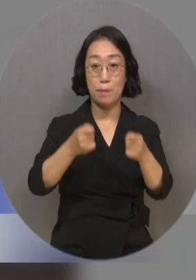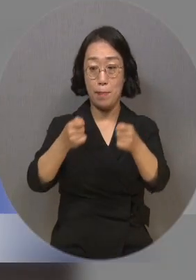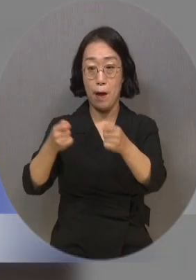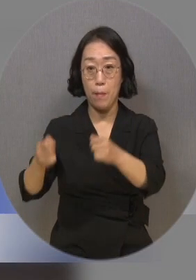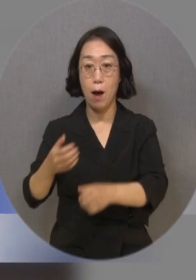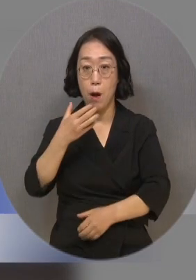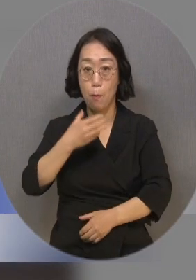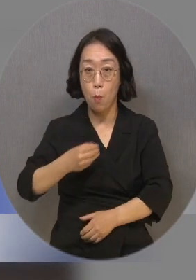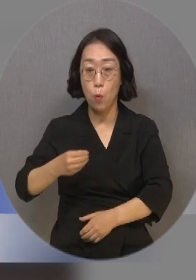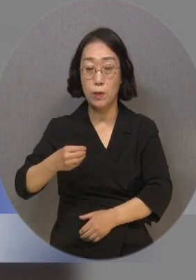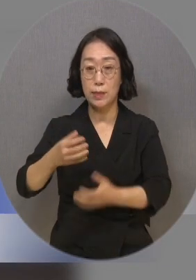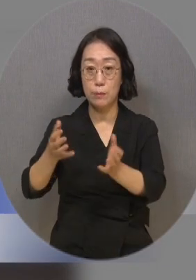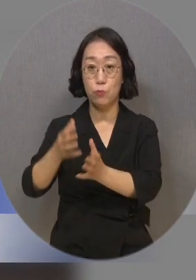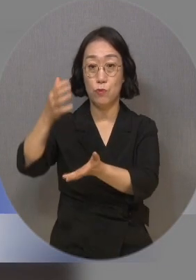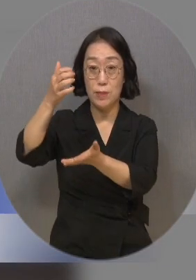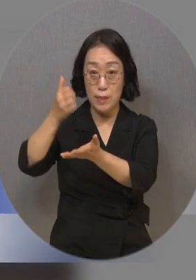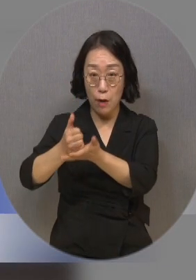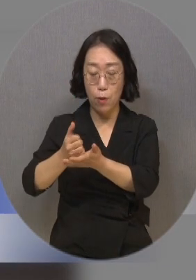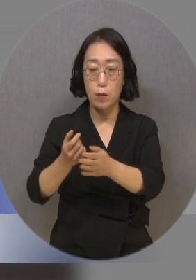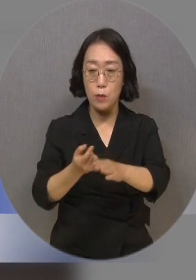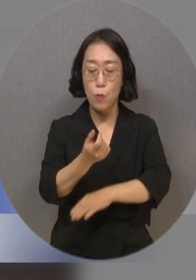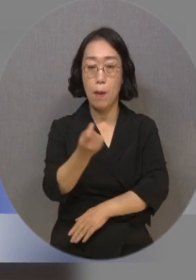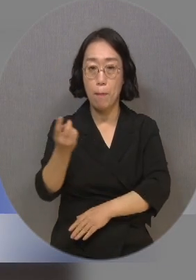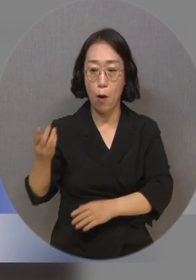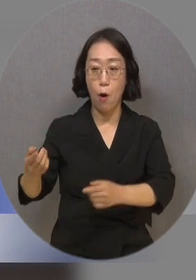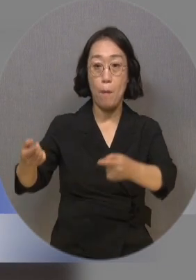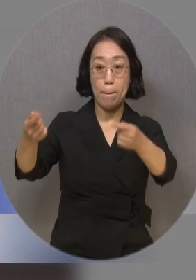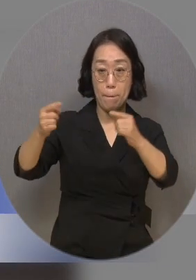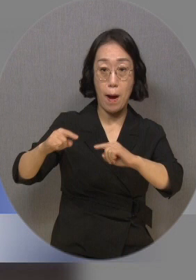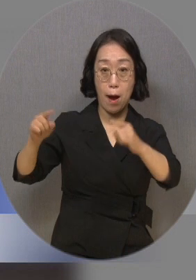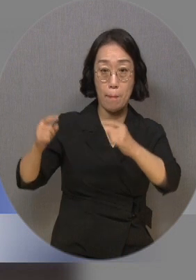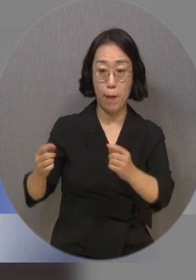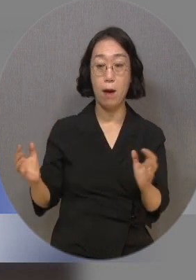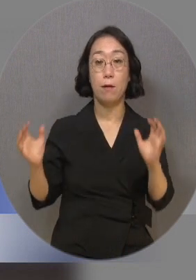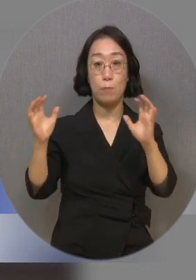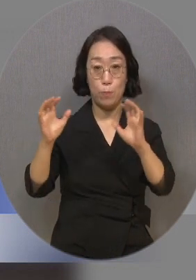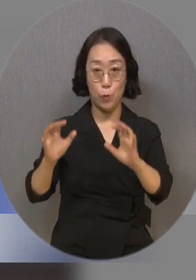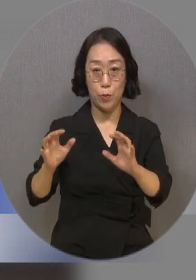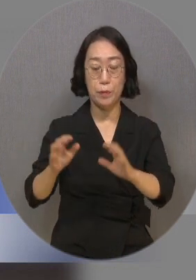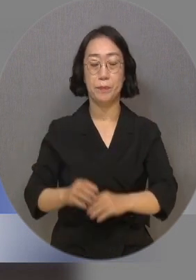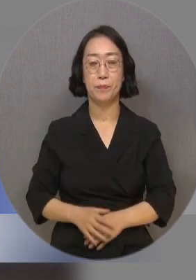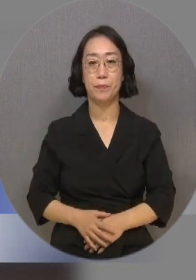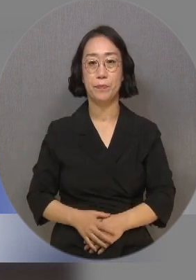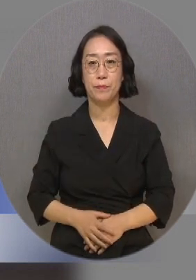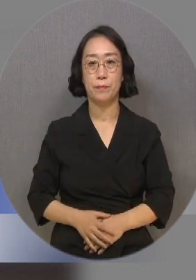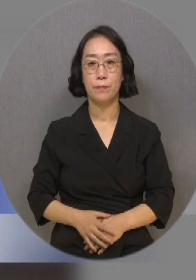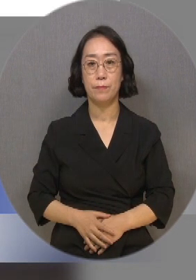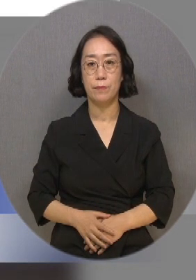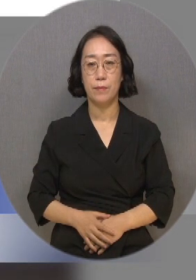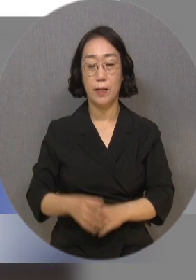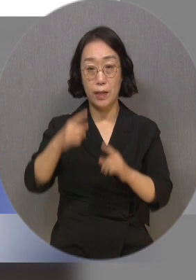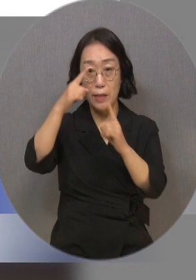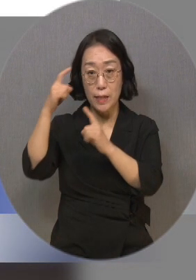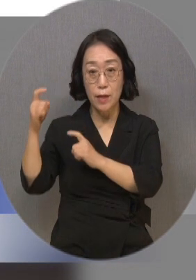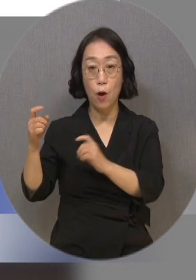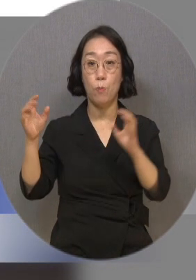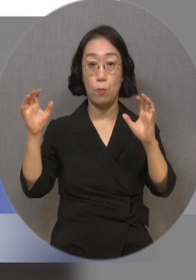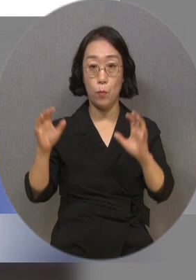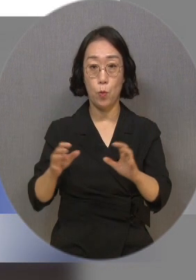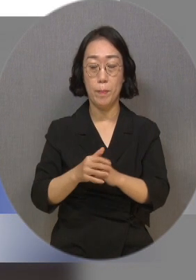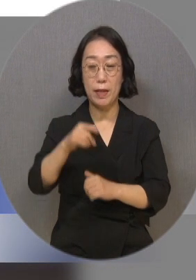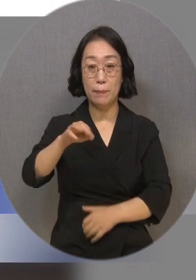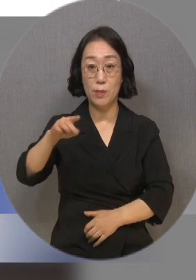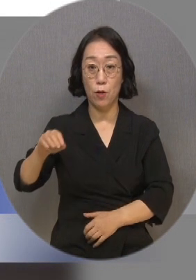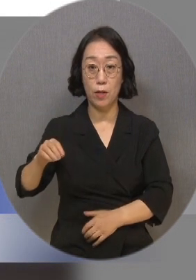보건복지부 조기홍 장관을 비롯해 대통령실 안상훈 수석 등이 참석했습니다 기념식에서 김성희